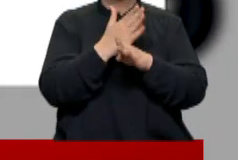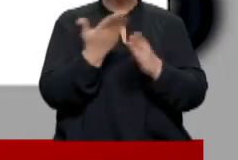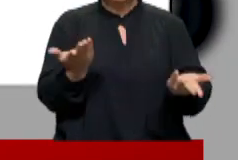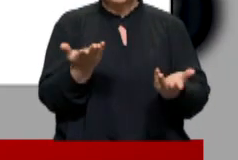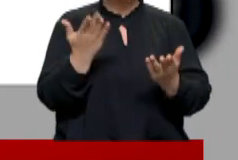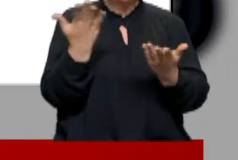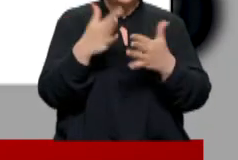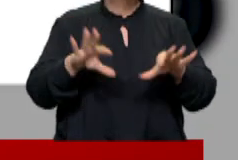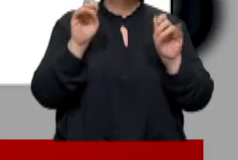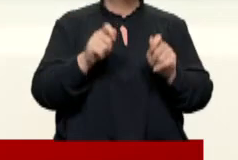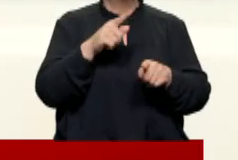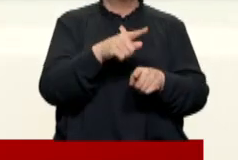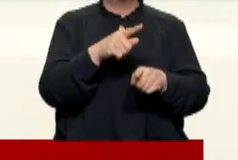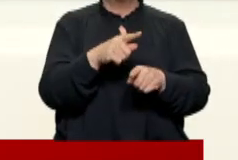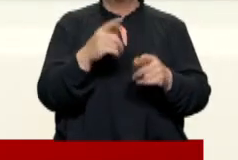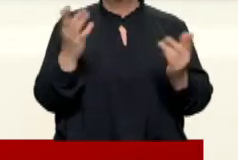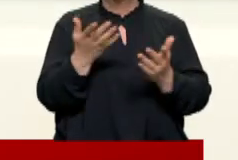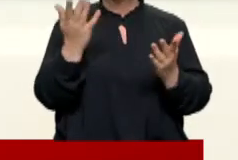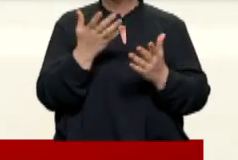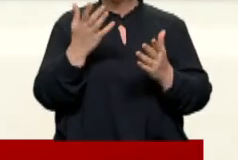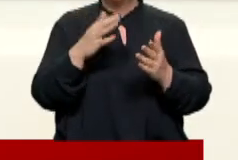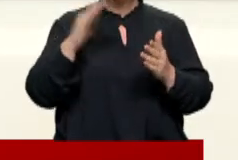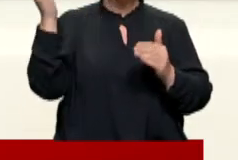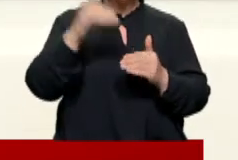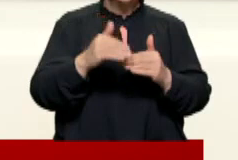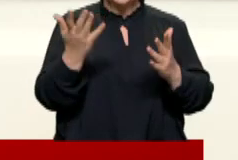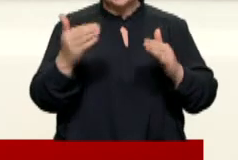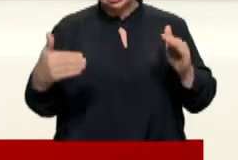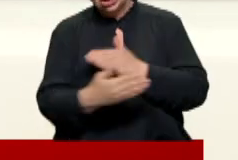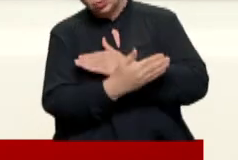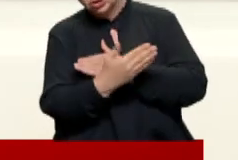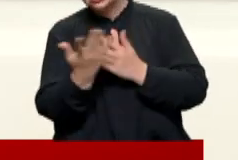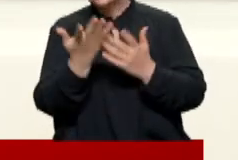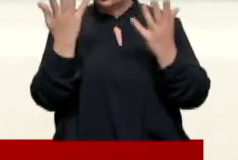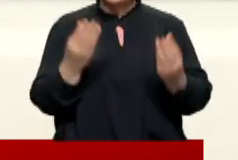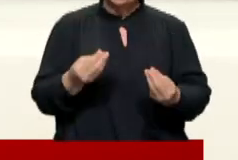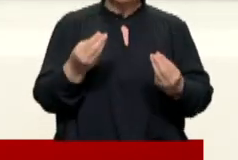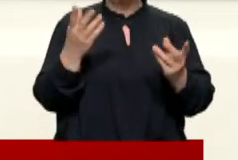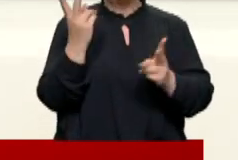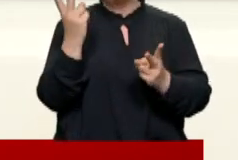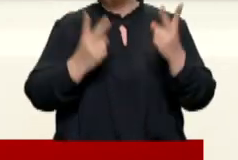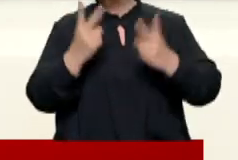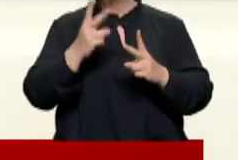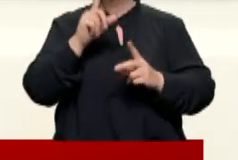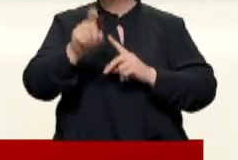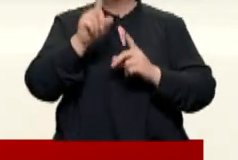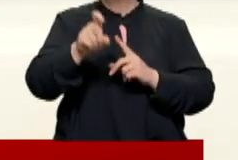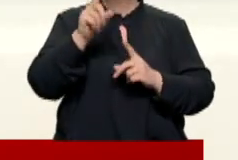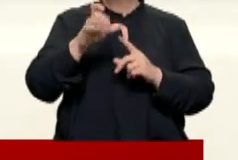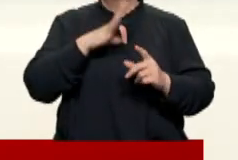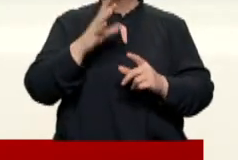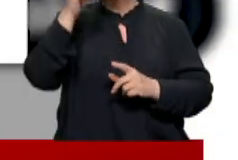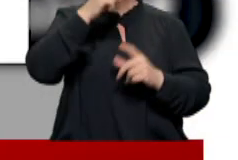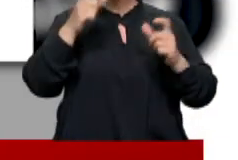ne? Neyin hazırlığındasınız? Ne kadar yabancı yapmış, nereden geçmiş, nasıl geçmiş, nasıl olmuş bir takım sorular soruyor. O soruların cevapları